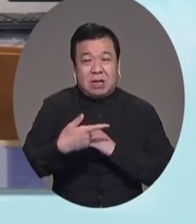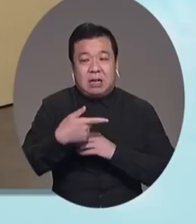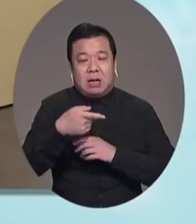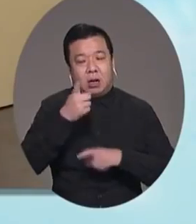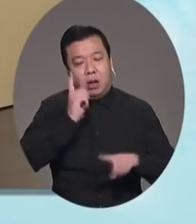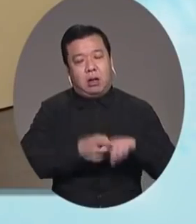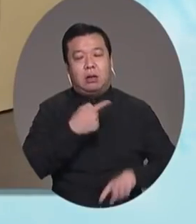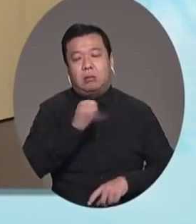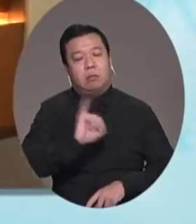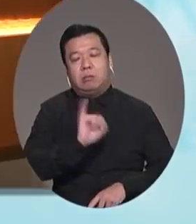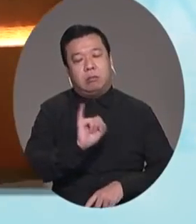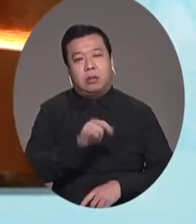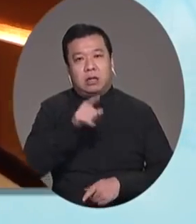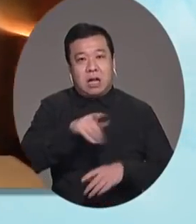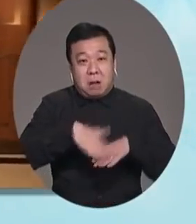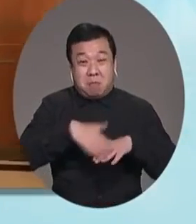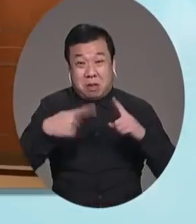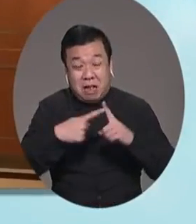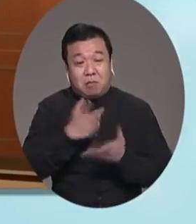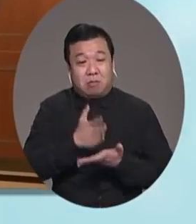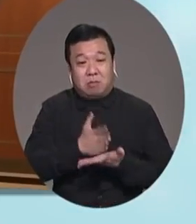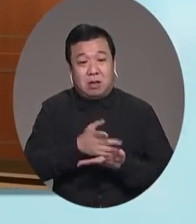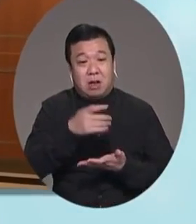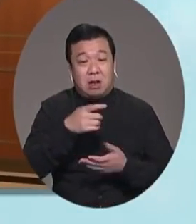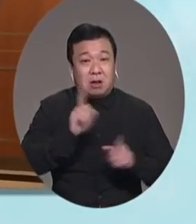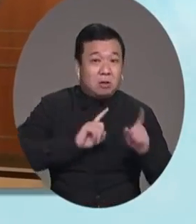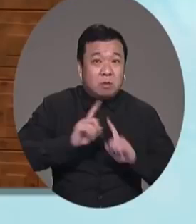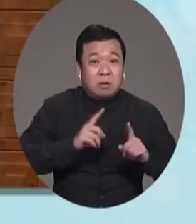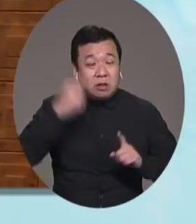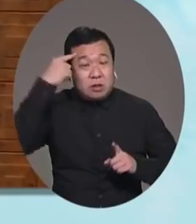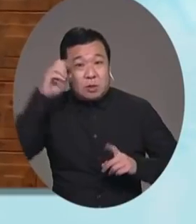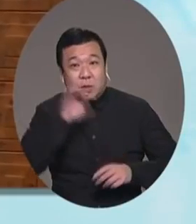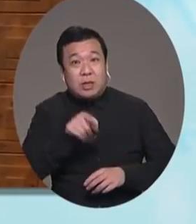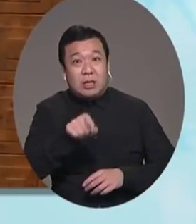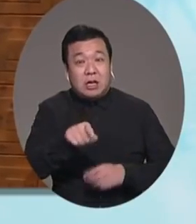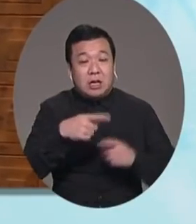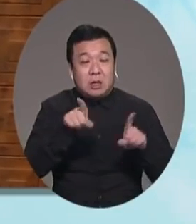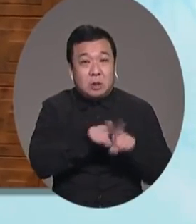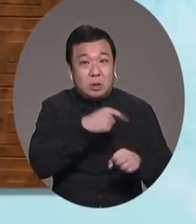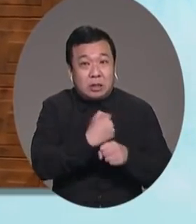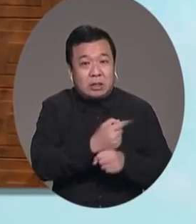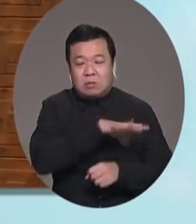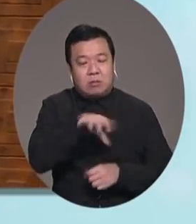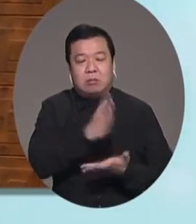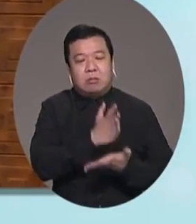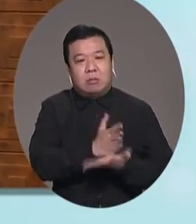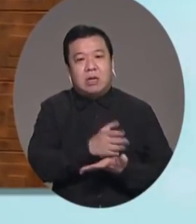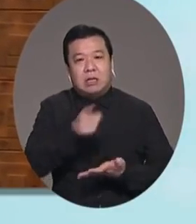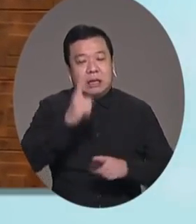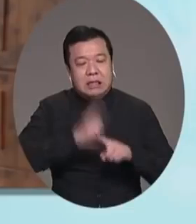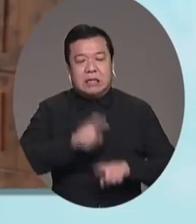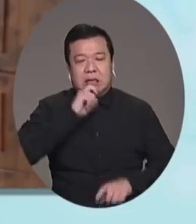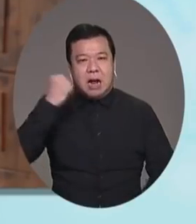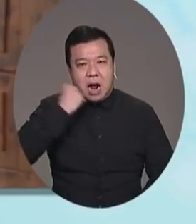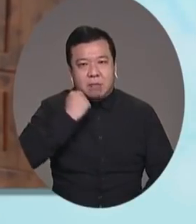情理。他们不是一般人现在上纲上线想形容他那些的同事来的，他们全部都是很尽心